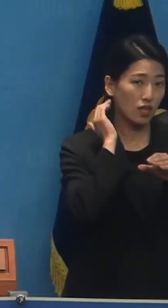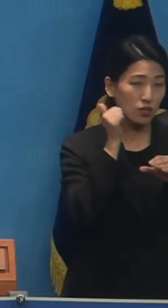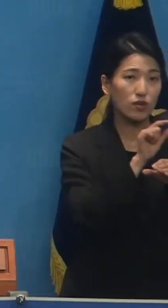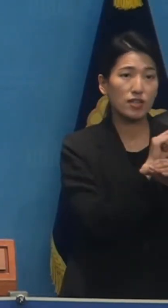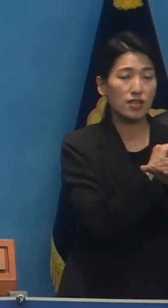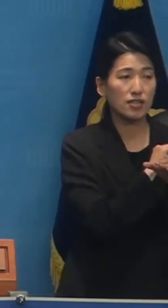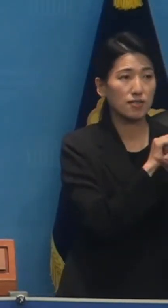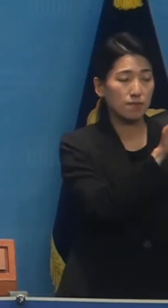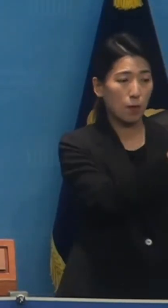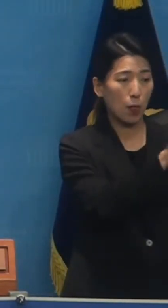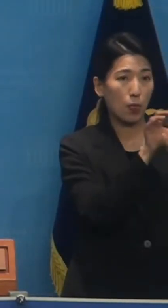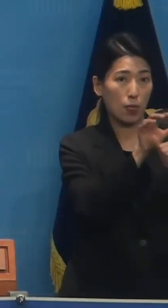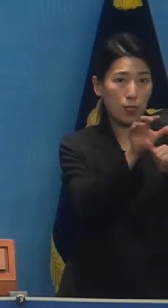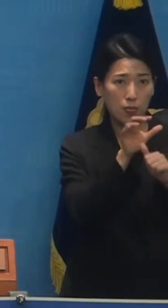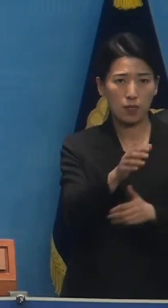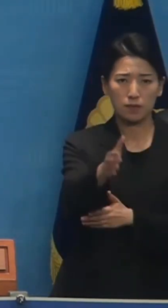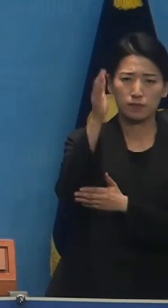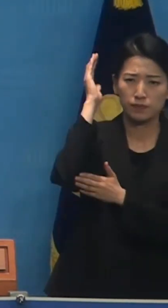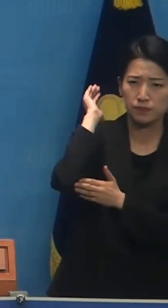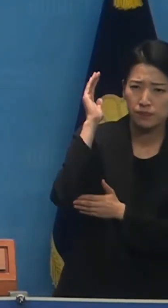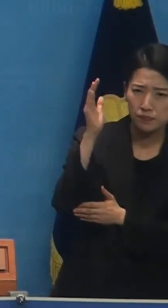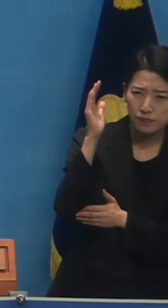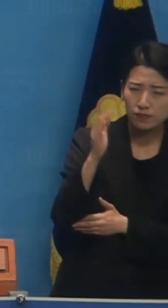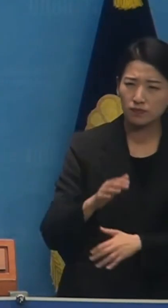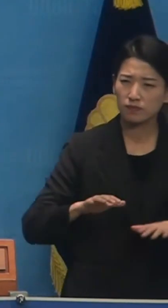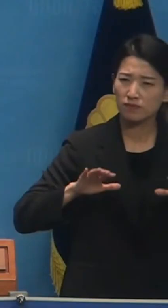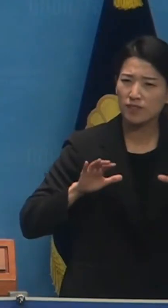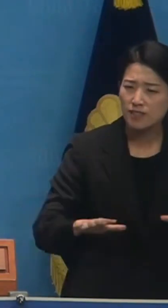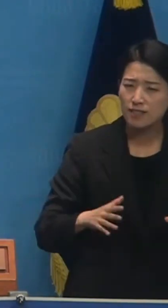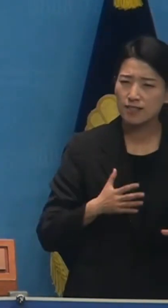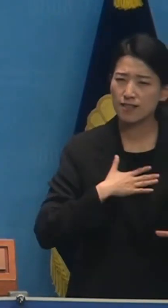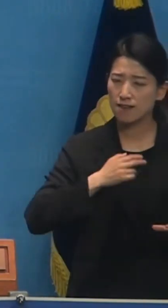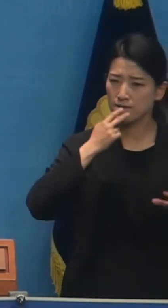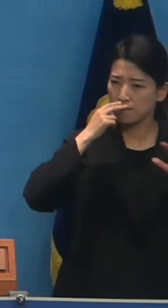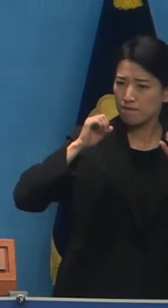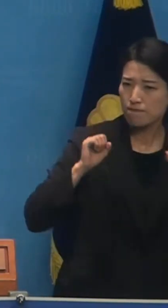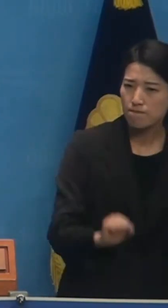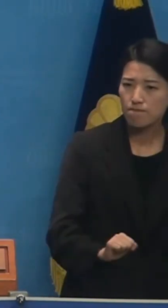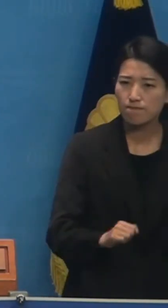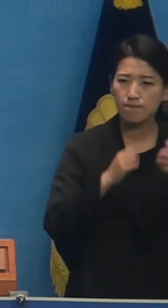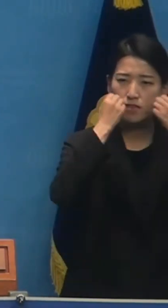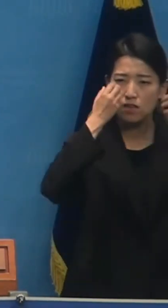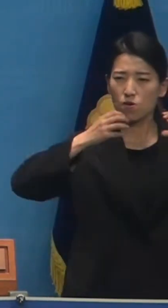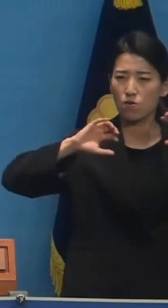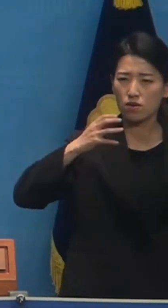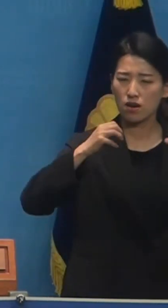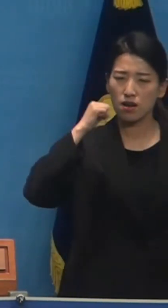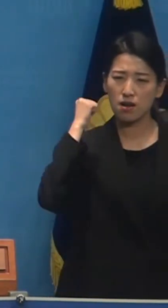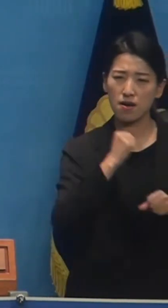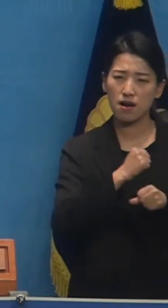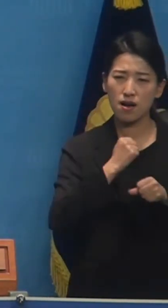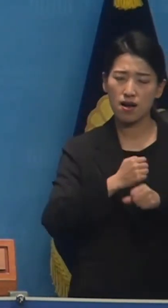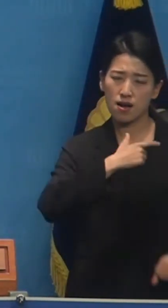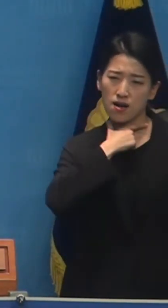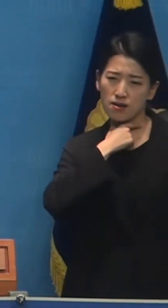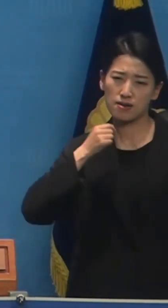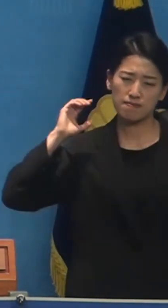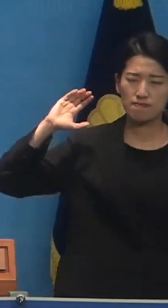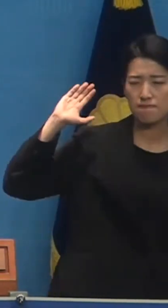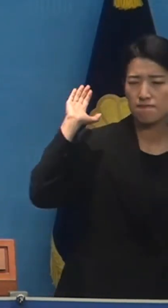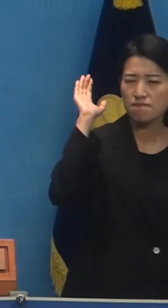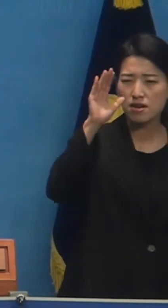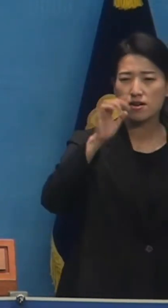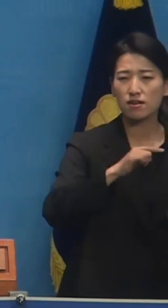언급하면서 이제는 반드시 살아서 반드시 새로운 나라를 만들어 갑시다 라고 한 것을